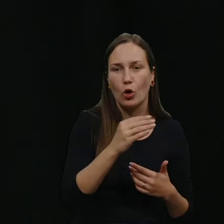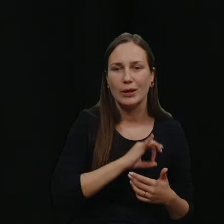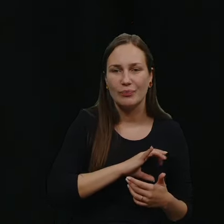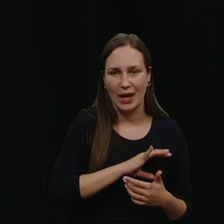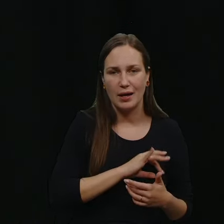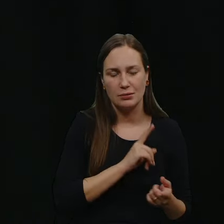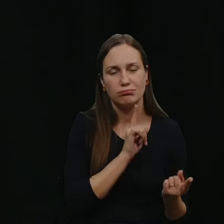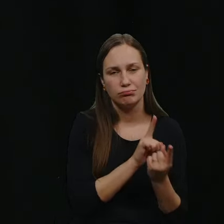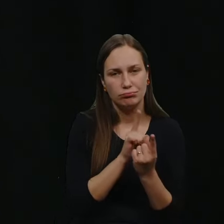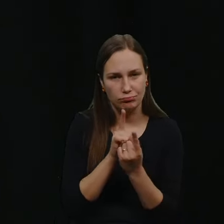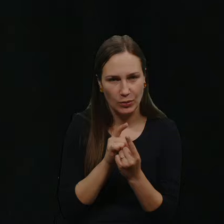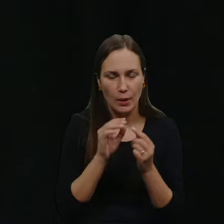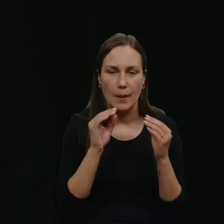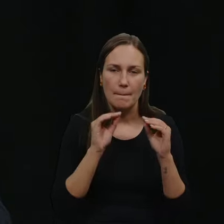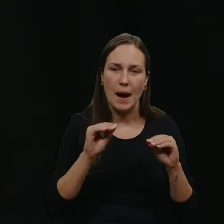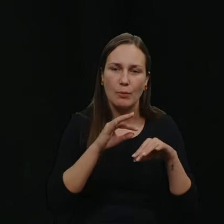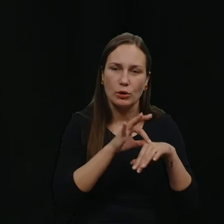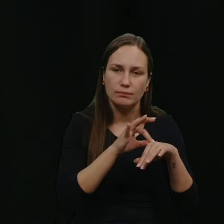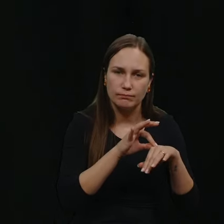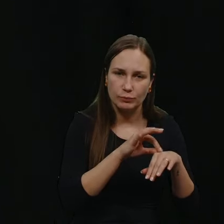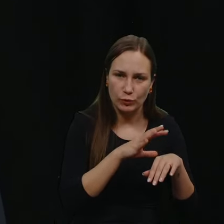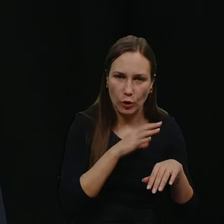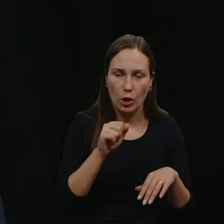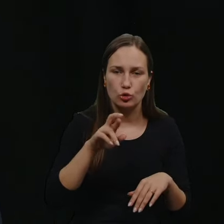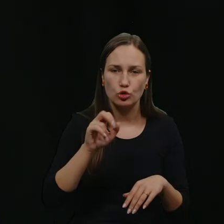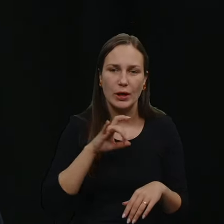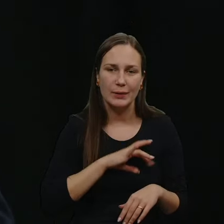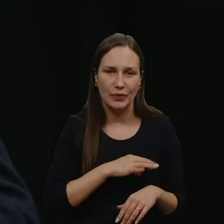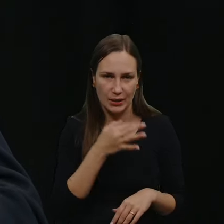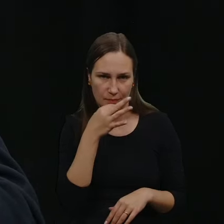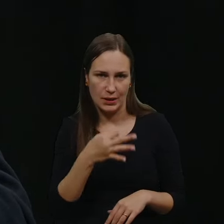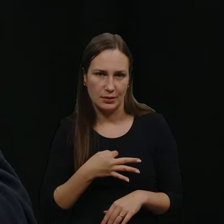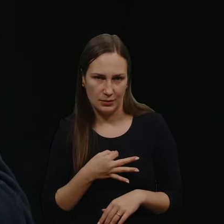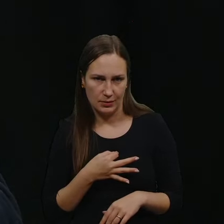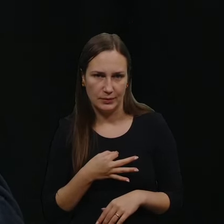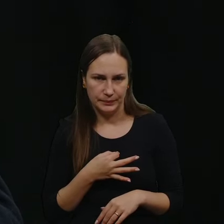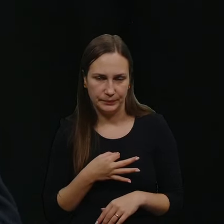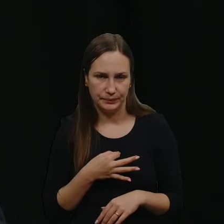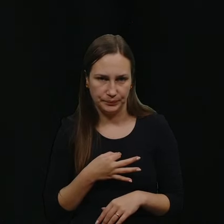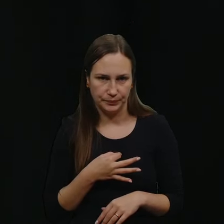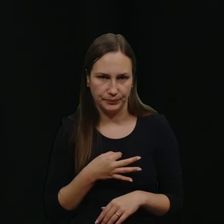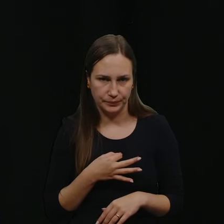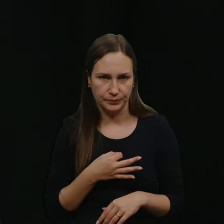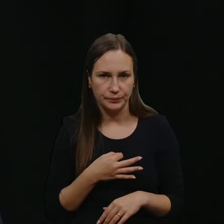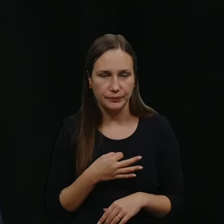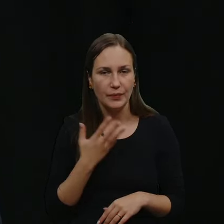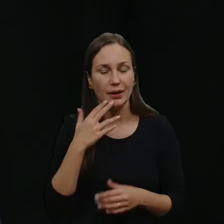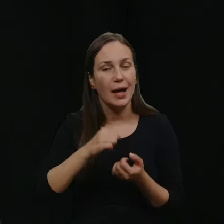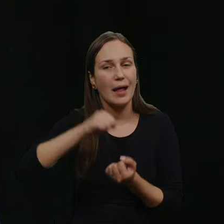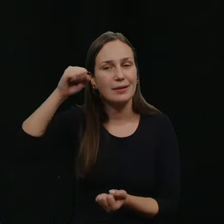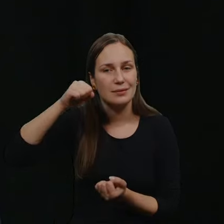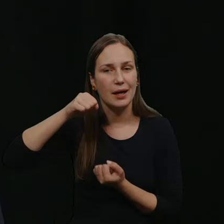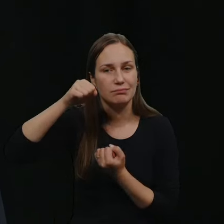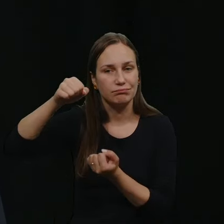gimnazijų susitikinėjau ir pamokas pravedžiau Aušros gimnaziją, kur man buvo pasakyta, kad mes per atestatų įteikimą, kad